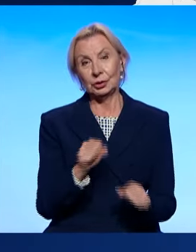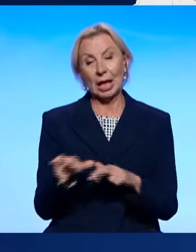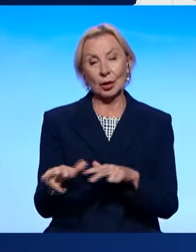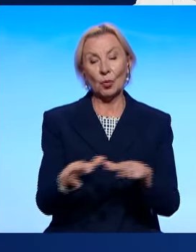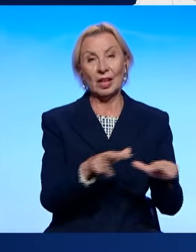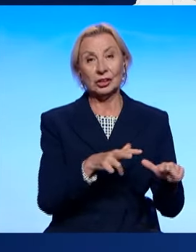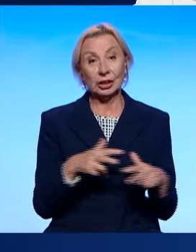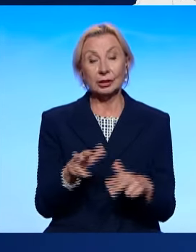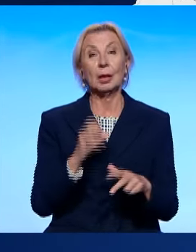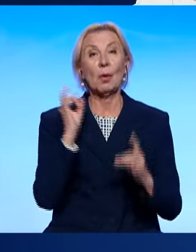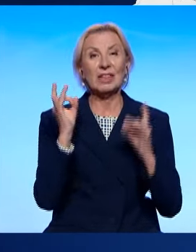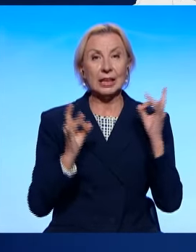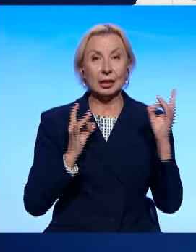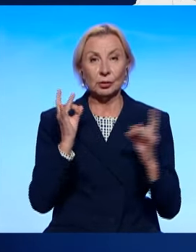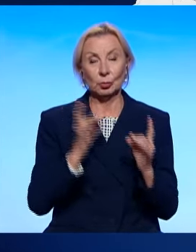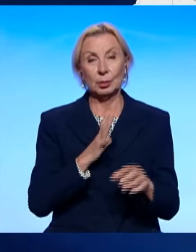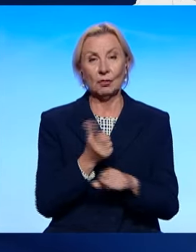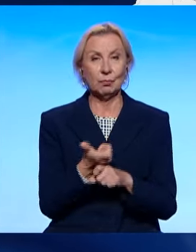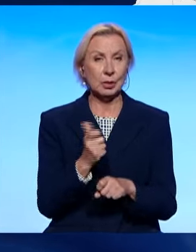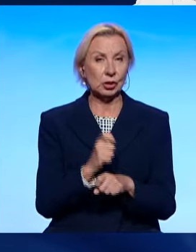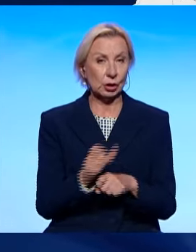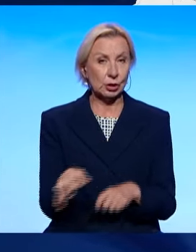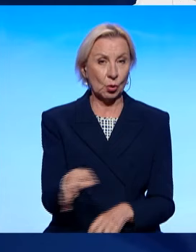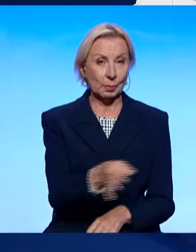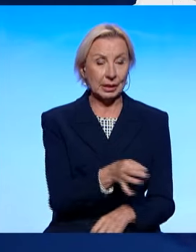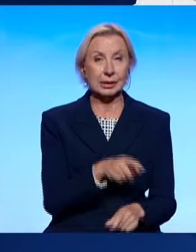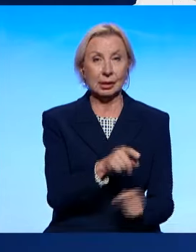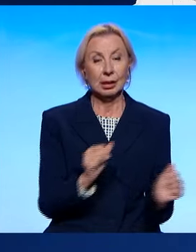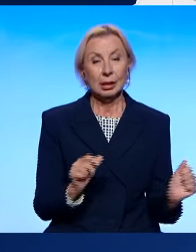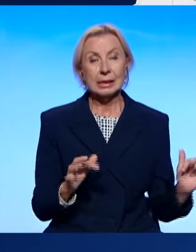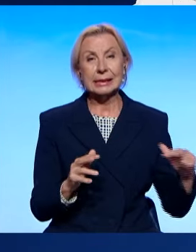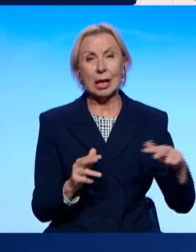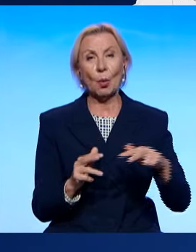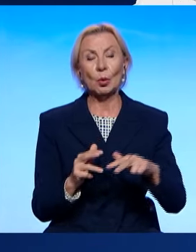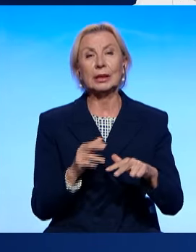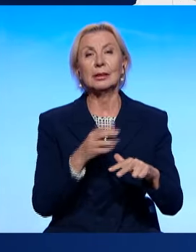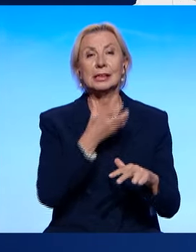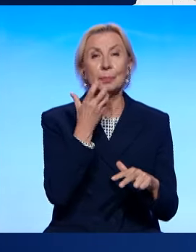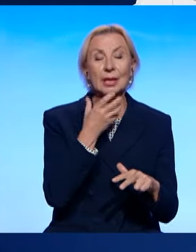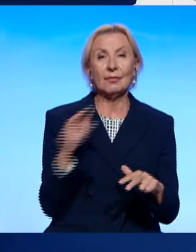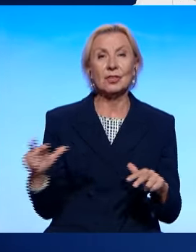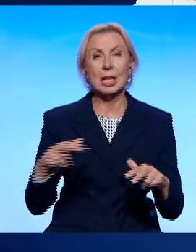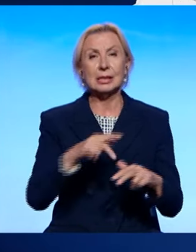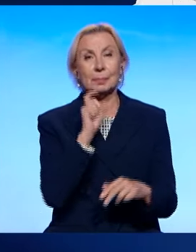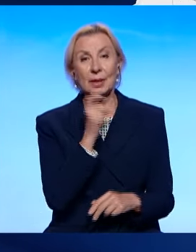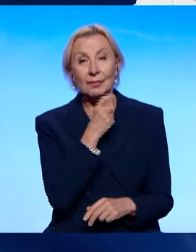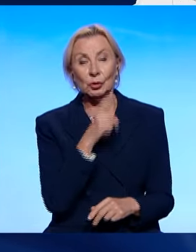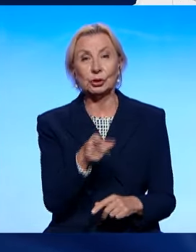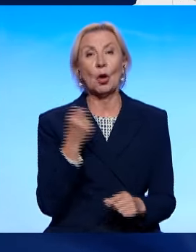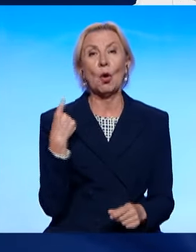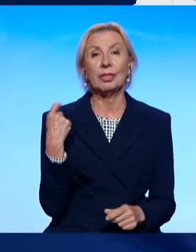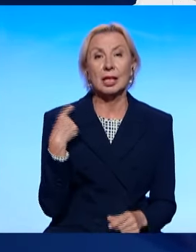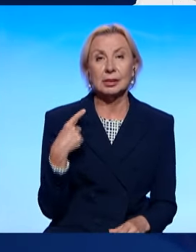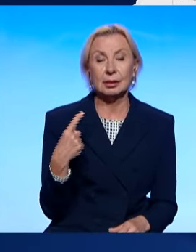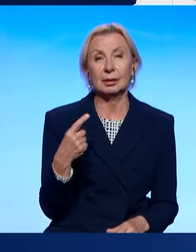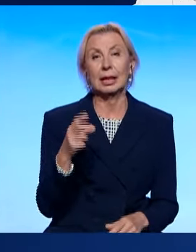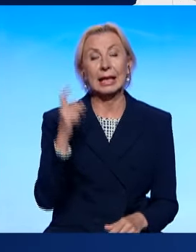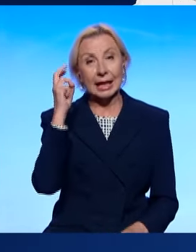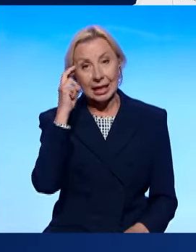у більшості областей. Мопеди заходили з півдня і з півночі, тримали курс переважно на Одещину, Київщину